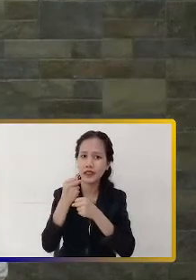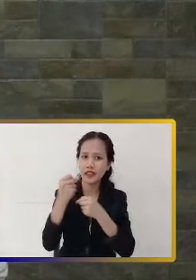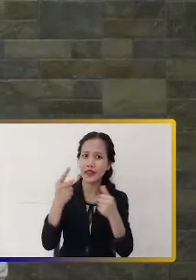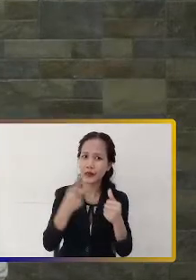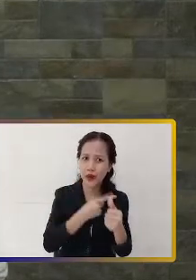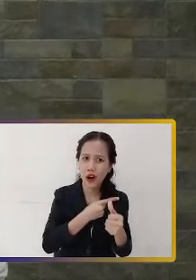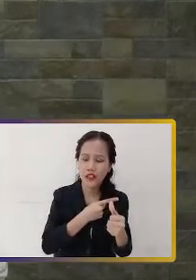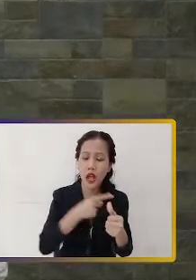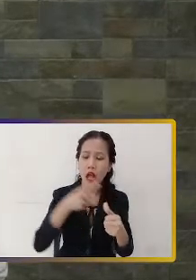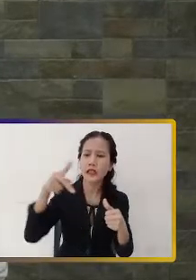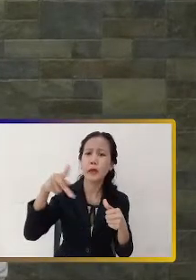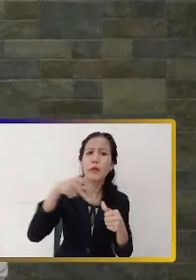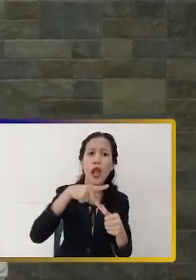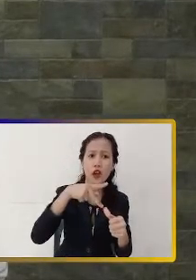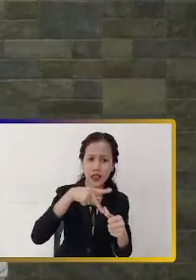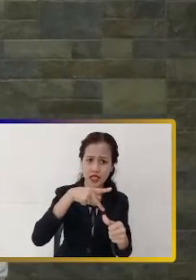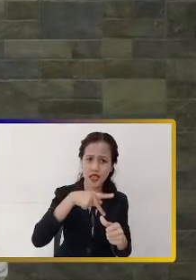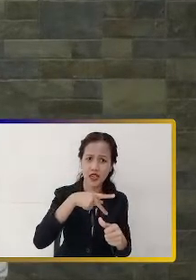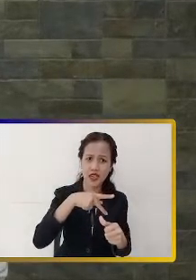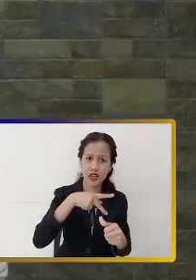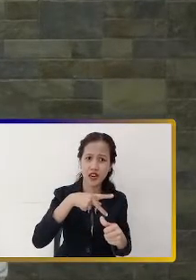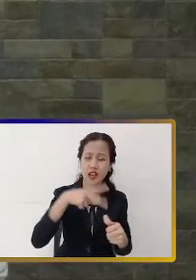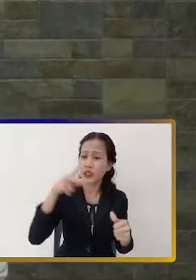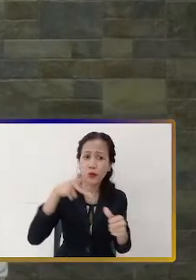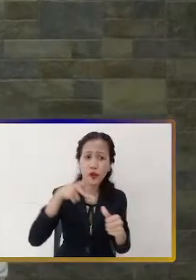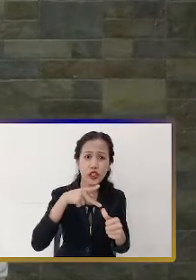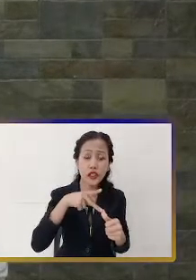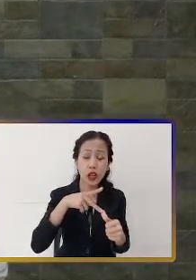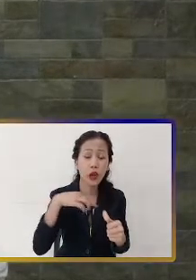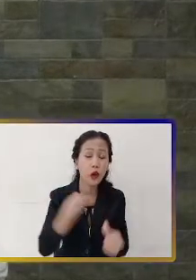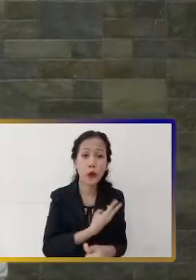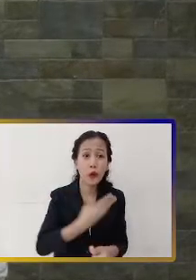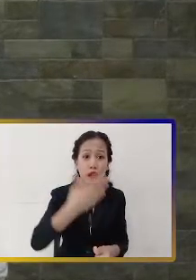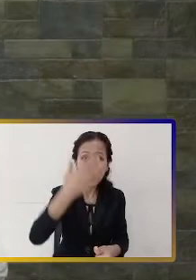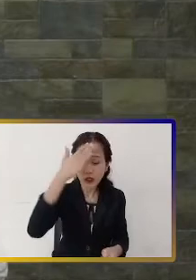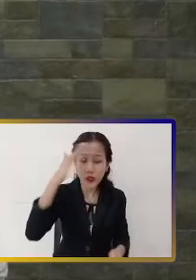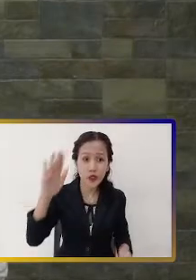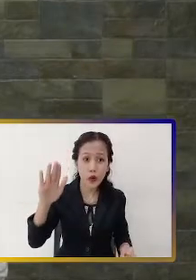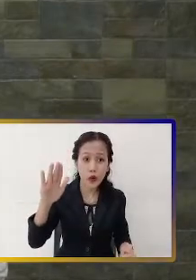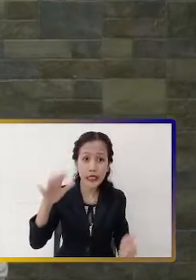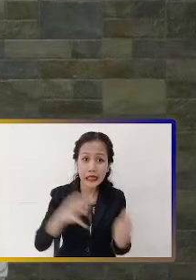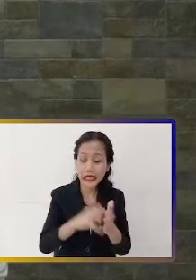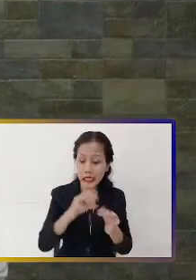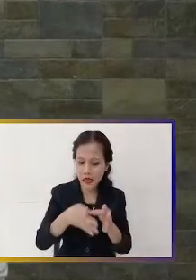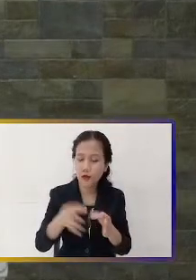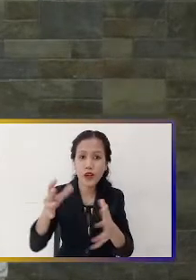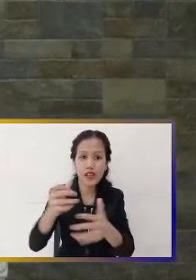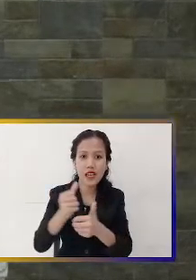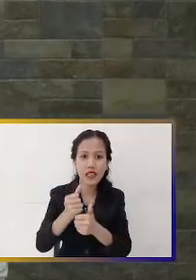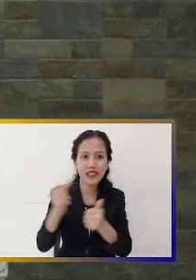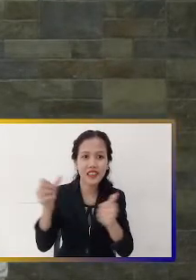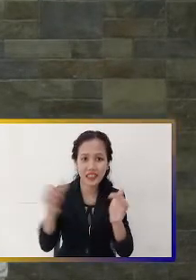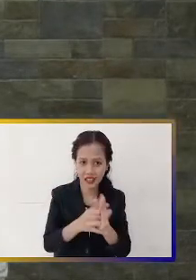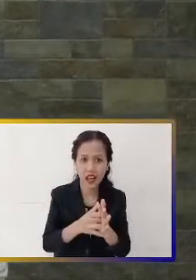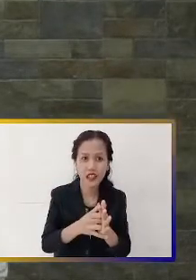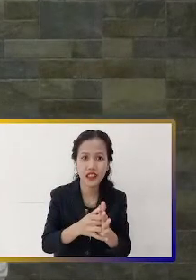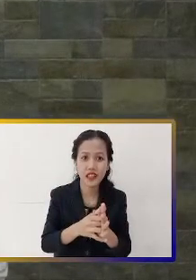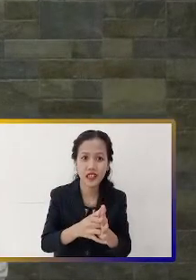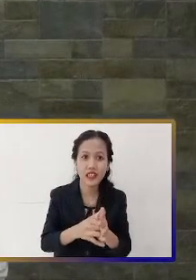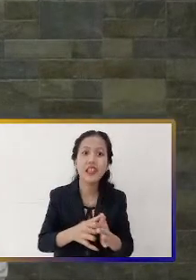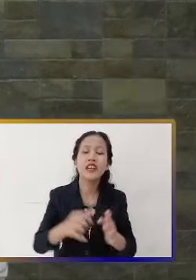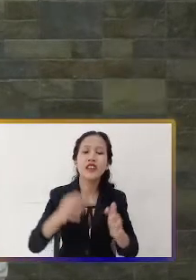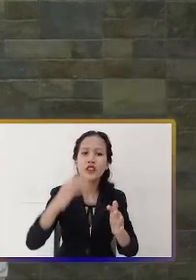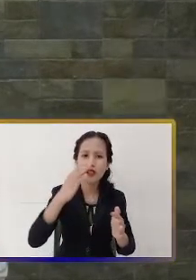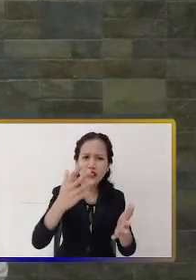Yung pangunahin, hindi natin nalalaman, kapatid, na pag nakuha natin yung puno, makikita natin, makukuha natin yung bunga. At hindi